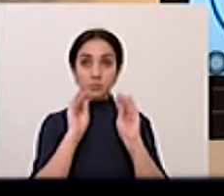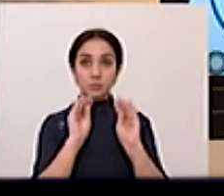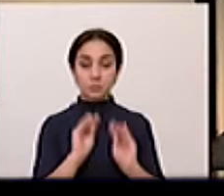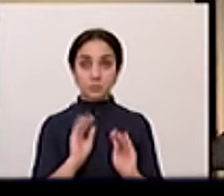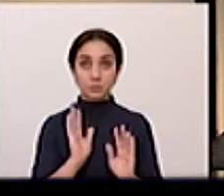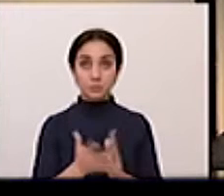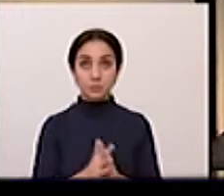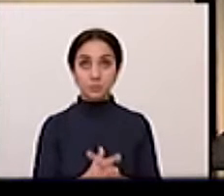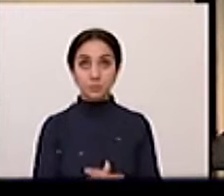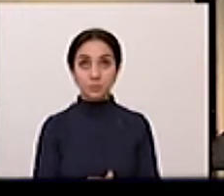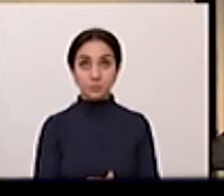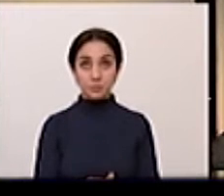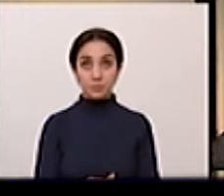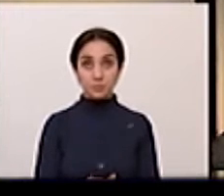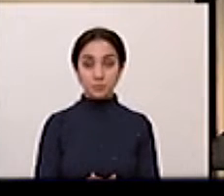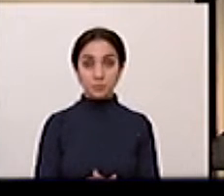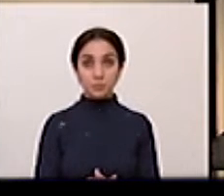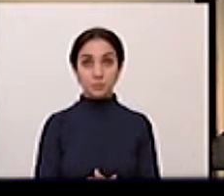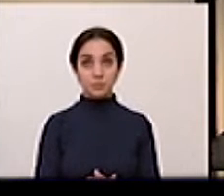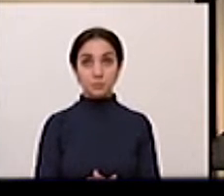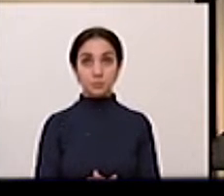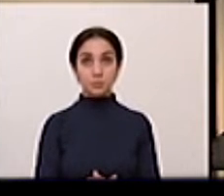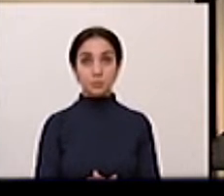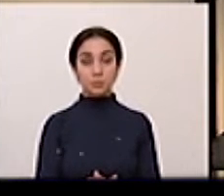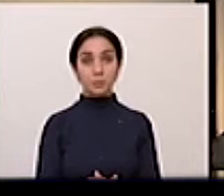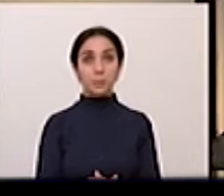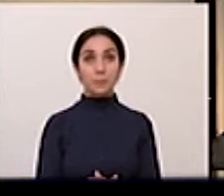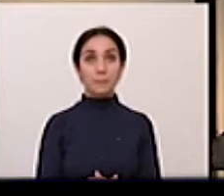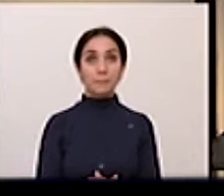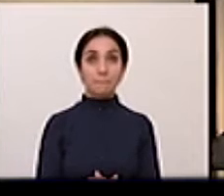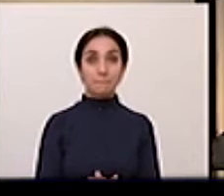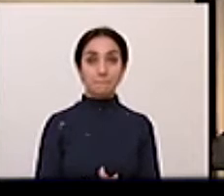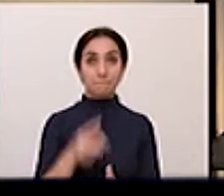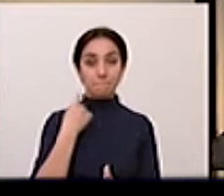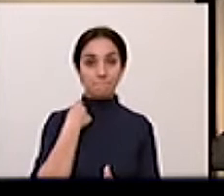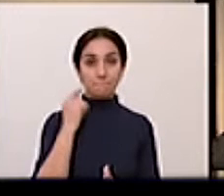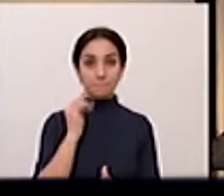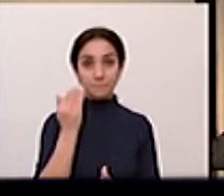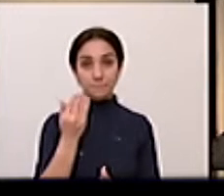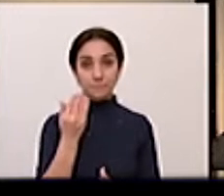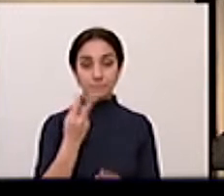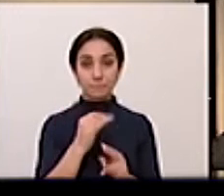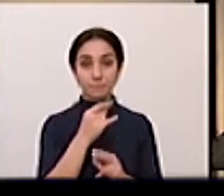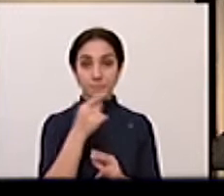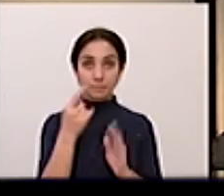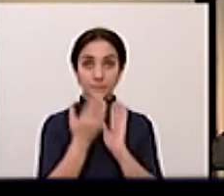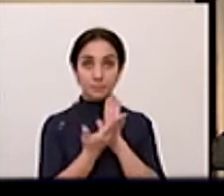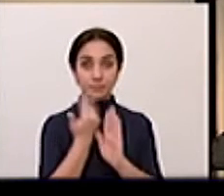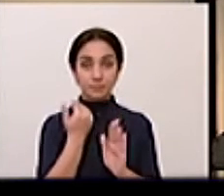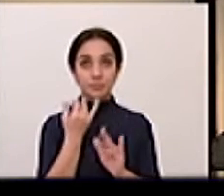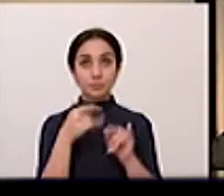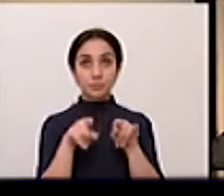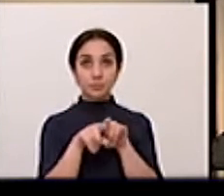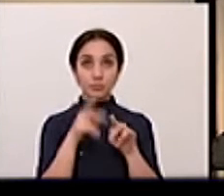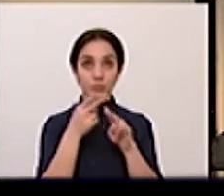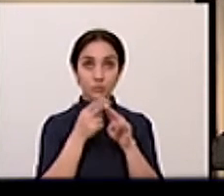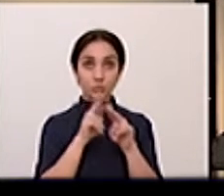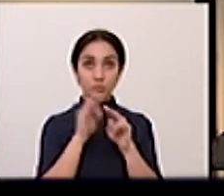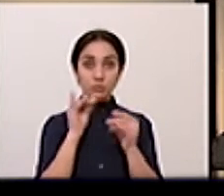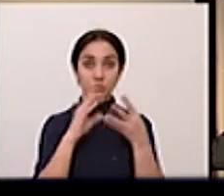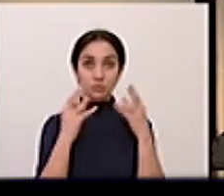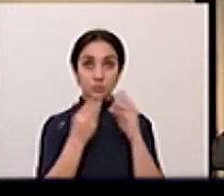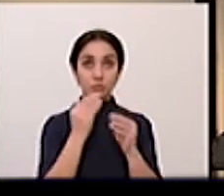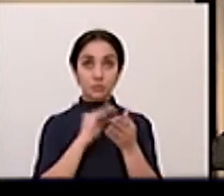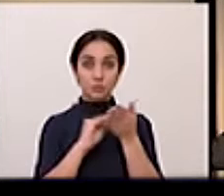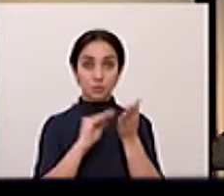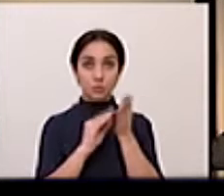chiqamiz. Va so'ng qiymatlarni ayirib ushbu natijada